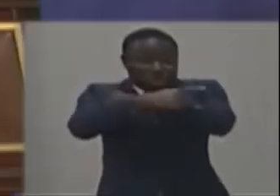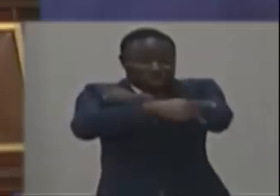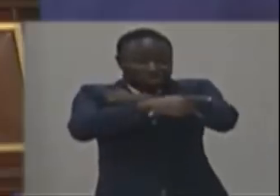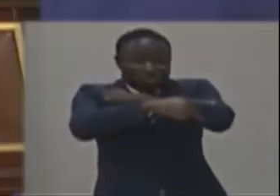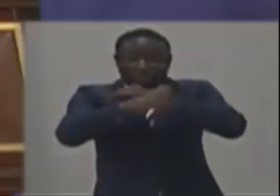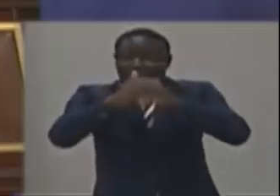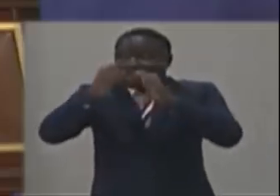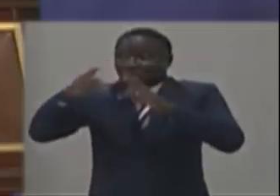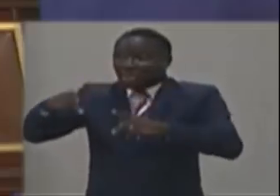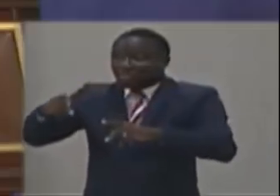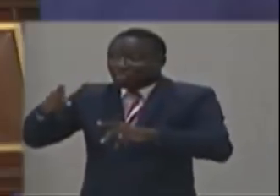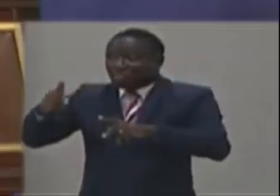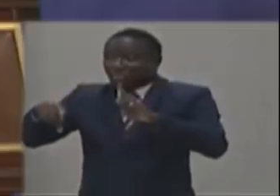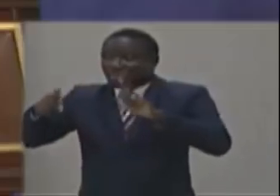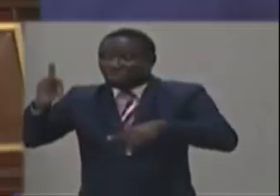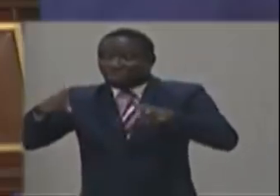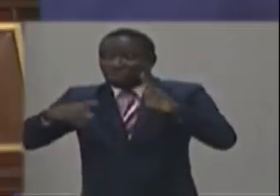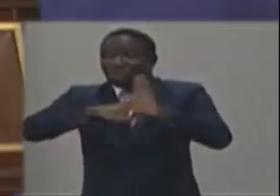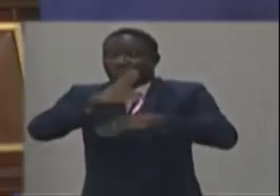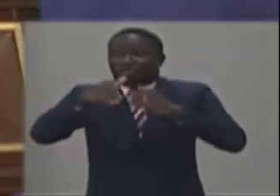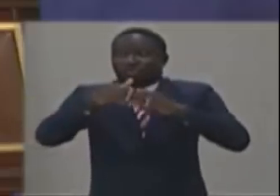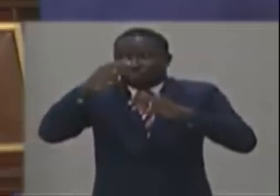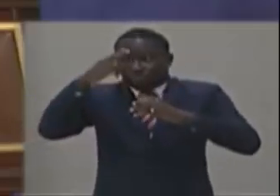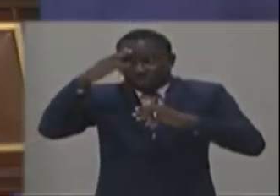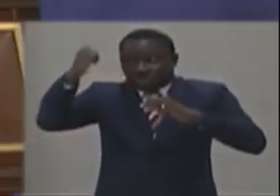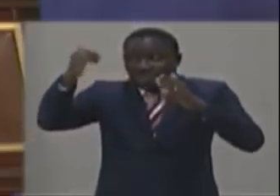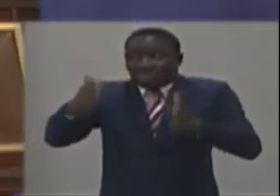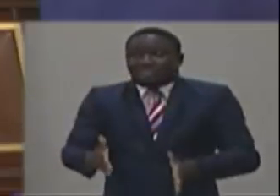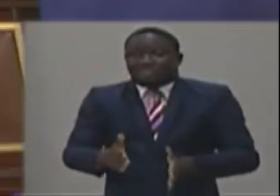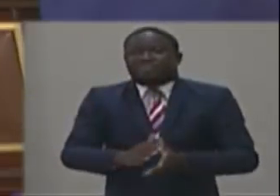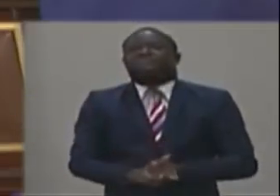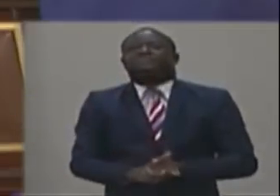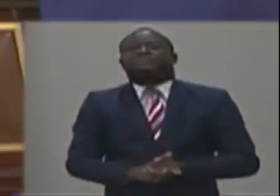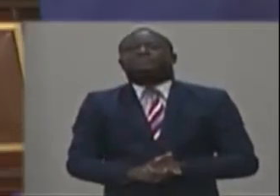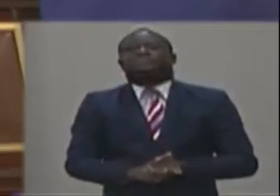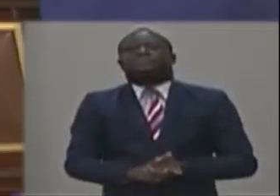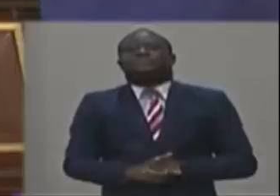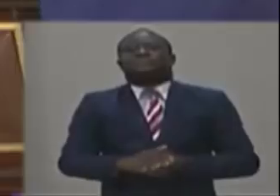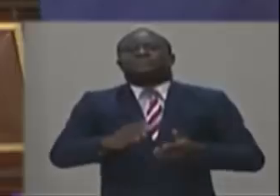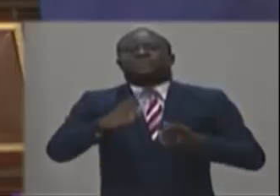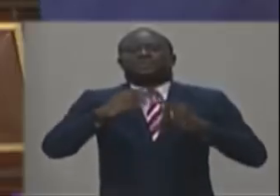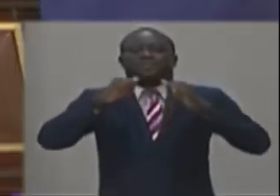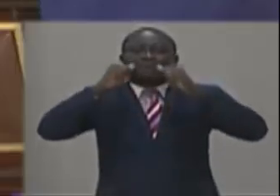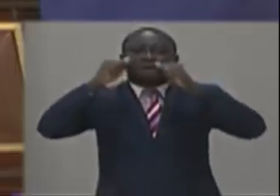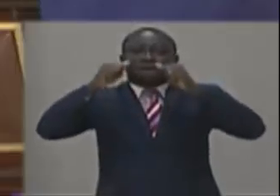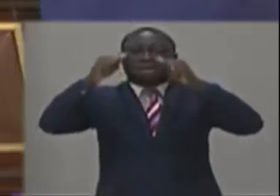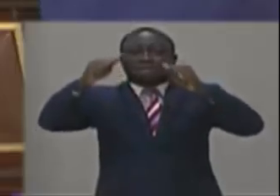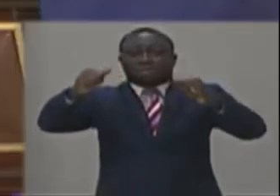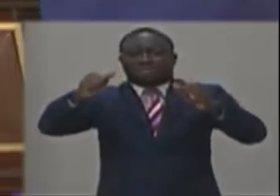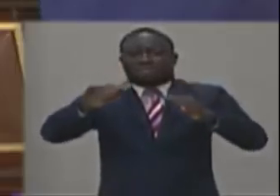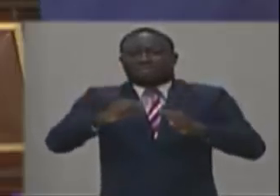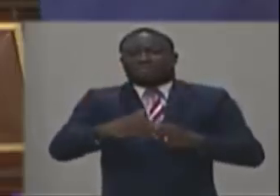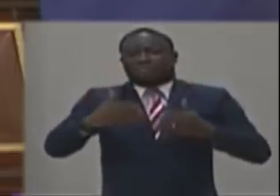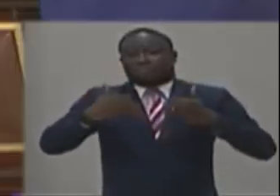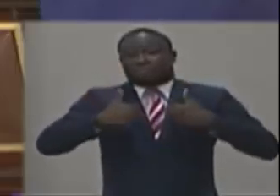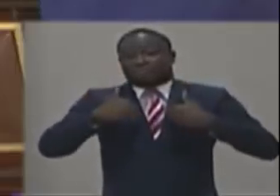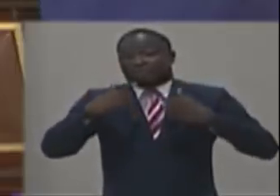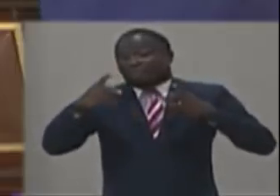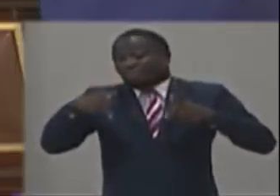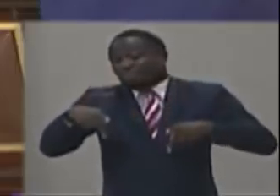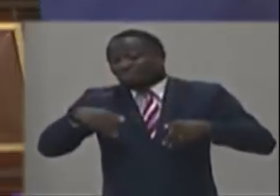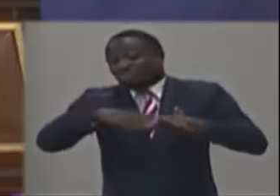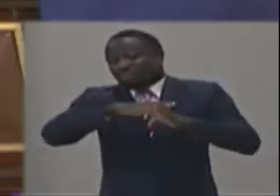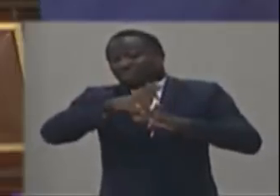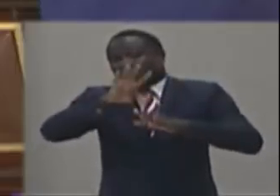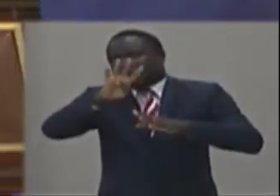dehors et mon la ville. Nous tous ces haïtiens. Je vais annoncer des gens